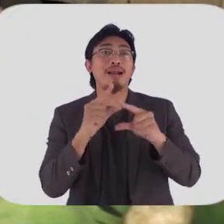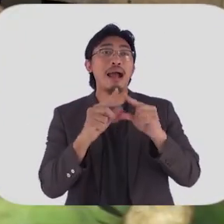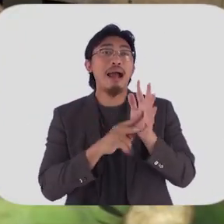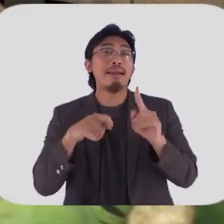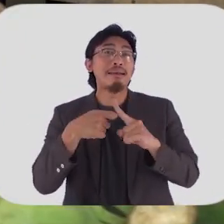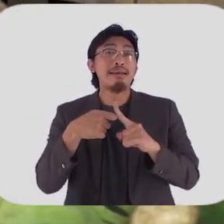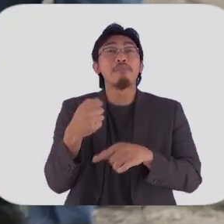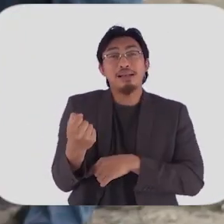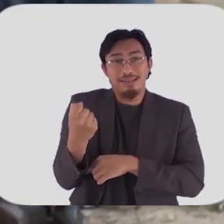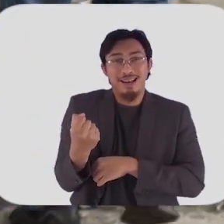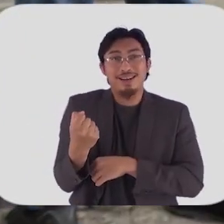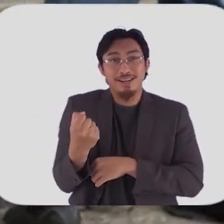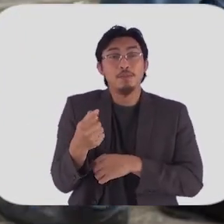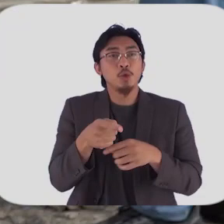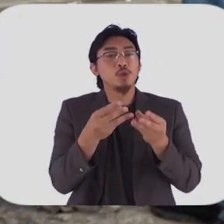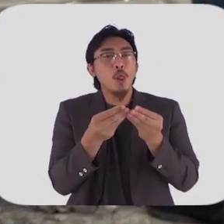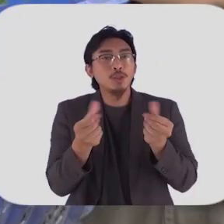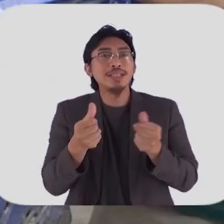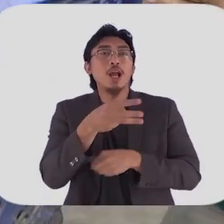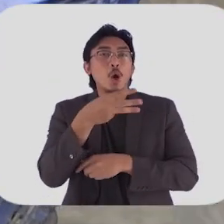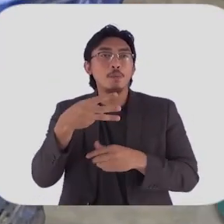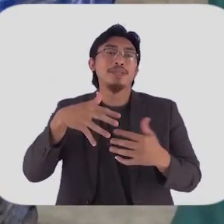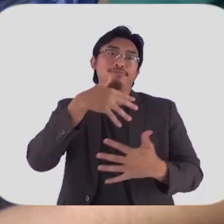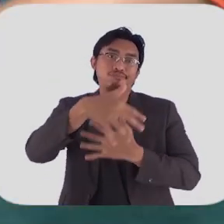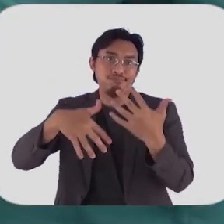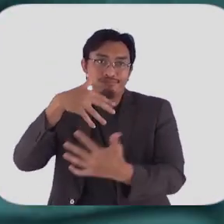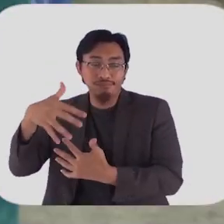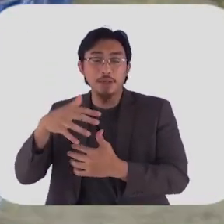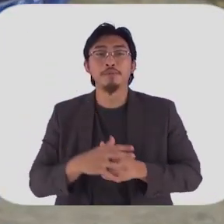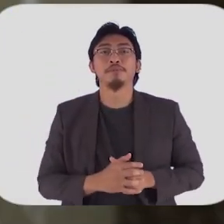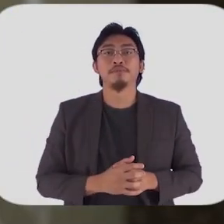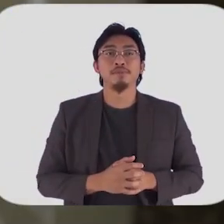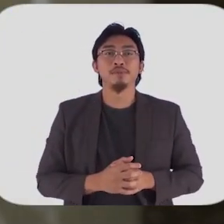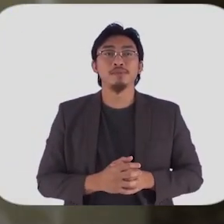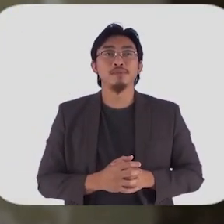pasar melalui pengelolaan berbasis solusi ekonomi.